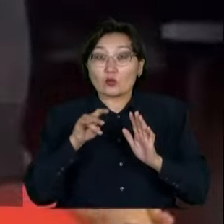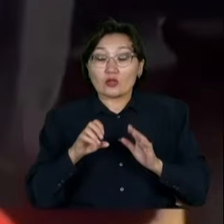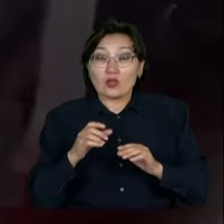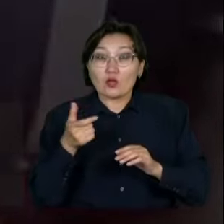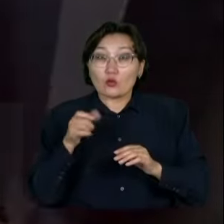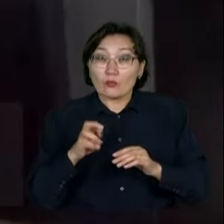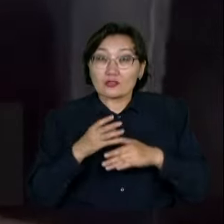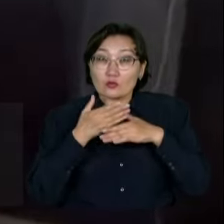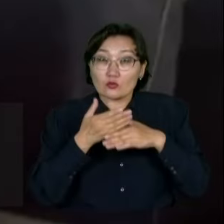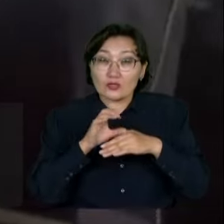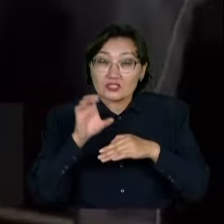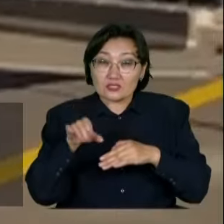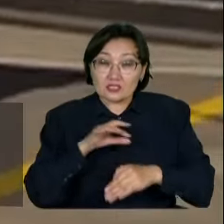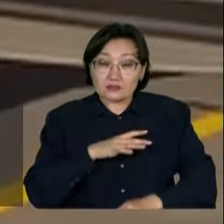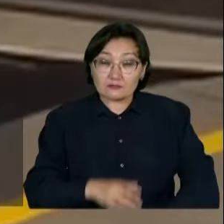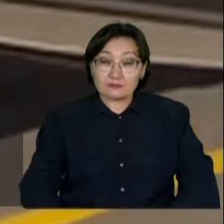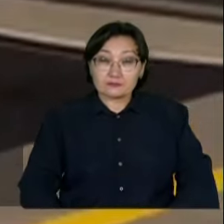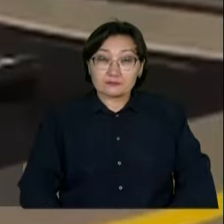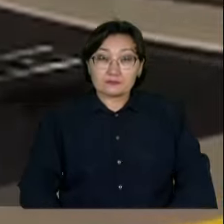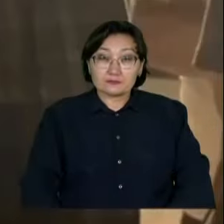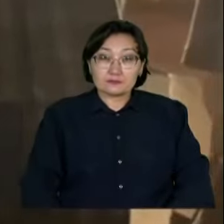те жеткізілген.